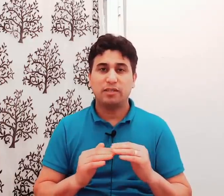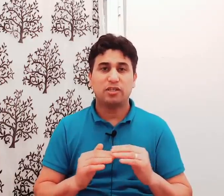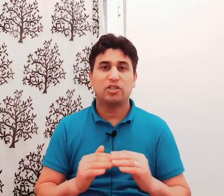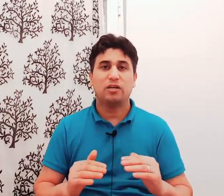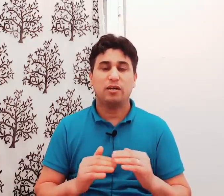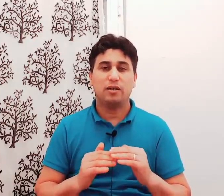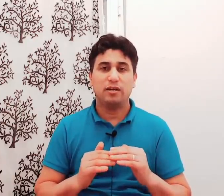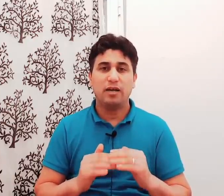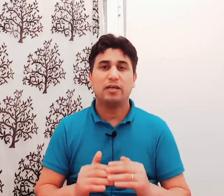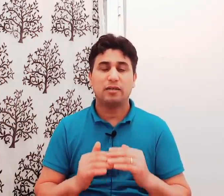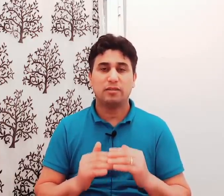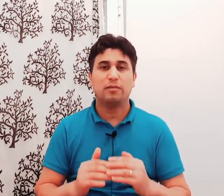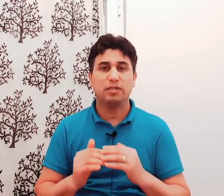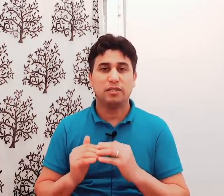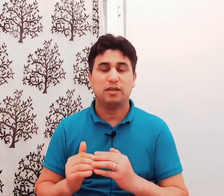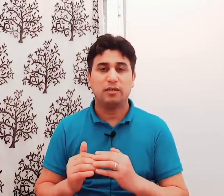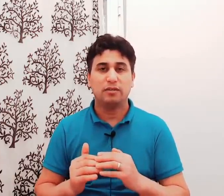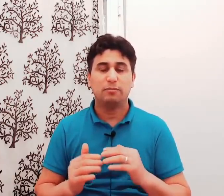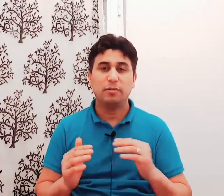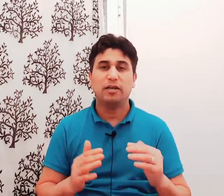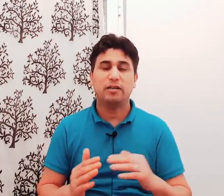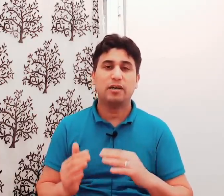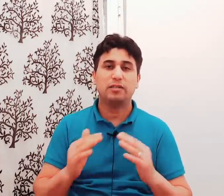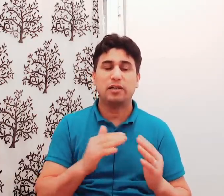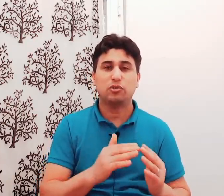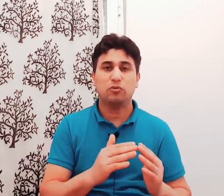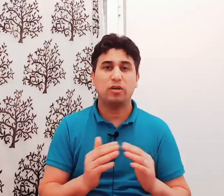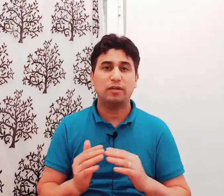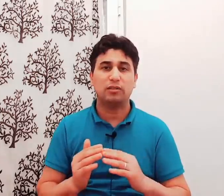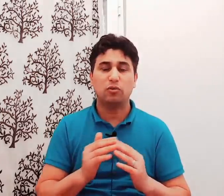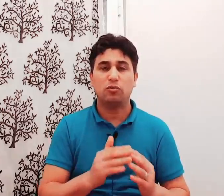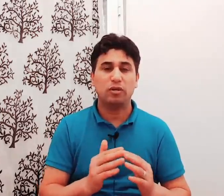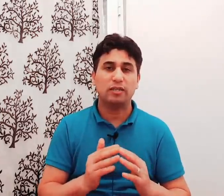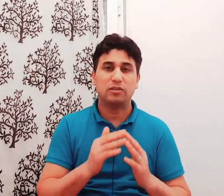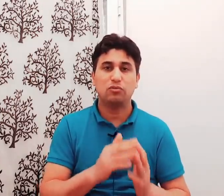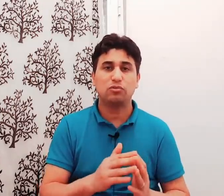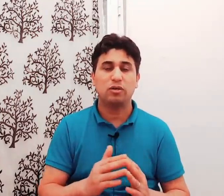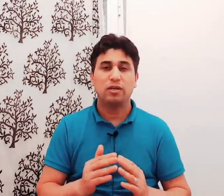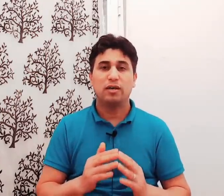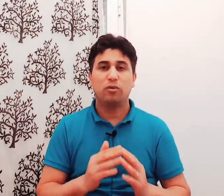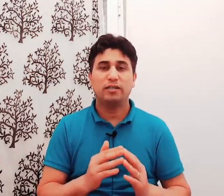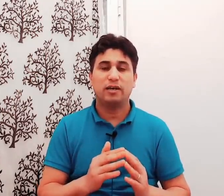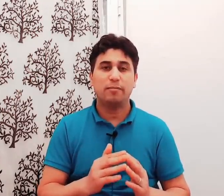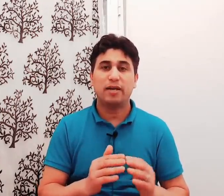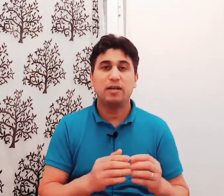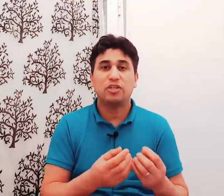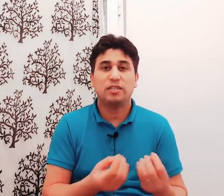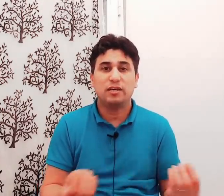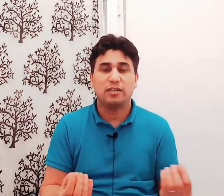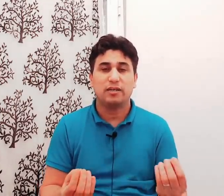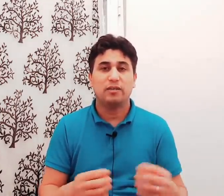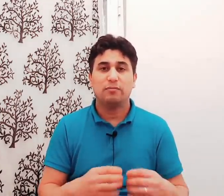ما غاداش ترجع للحياه الطبيعيه ديالها، بمعنى اننا غادي نرجعوا ولا غادي ندخلوا ولا غادي ندوزوا لواحد